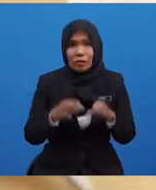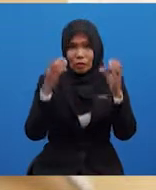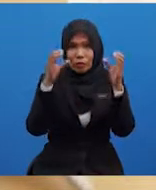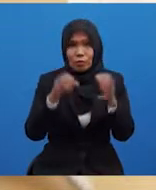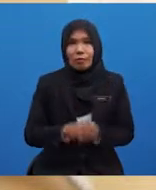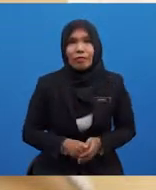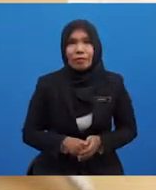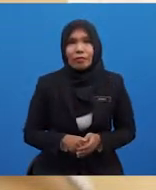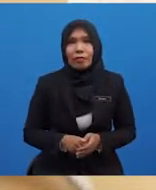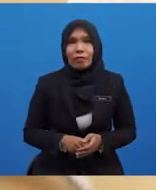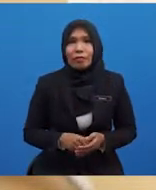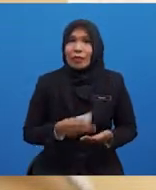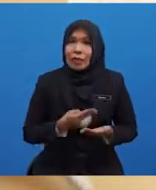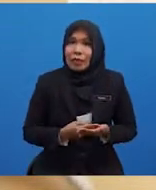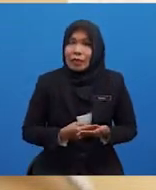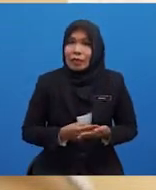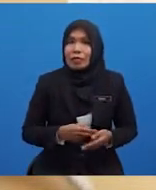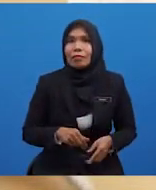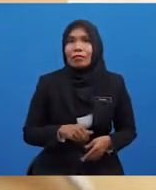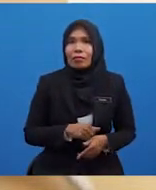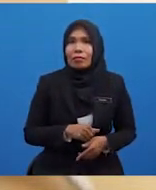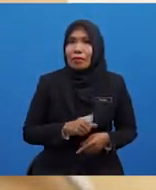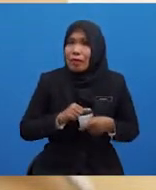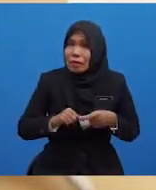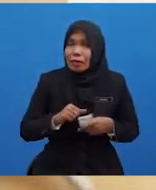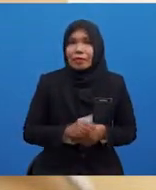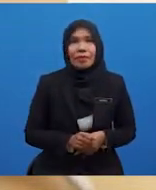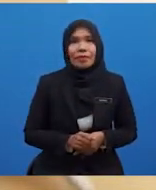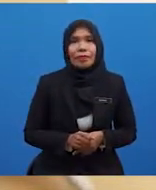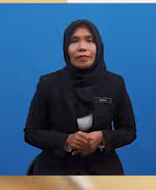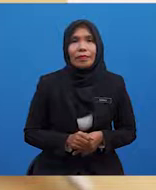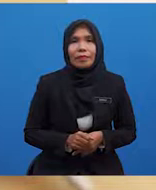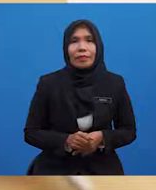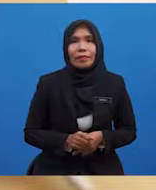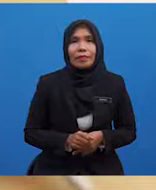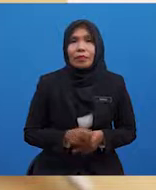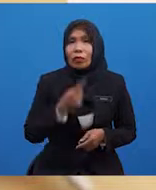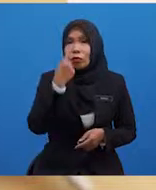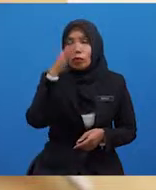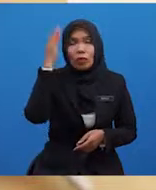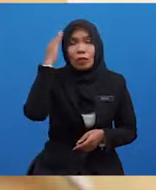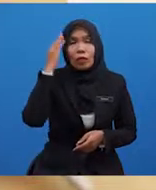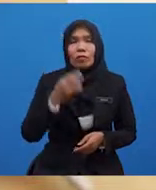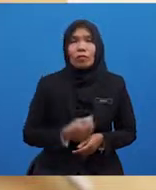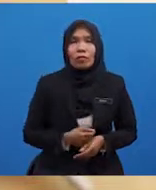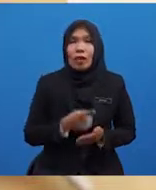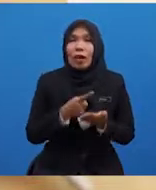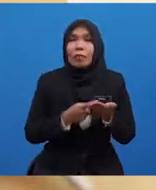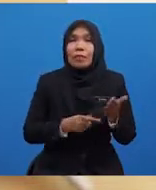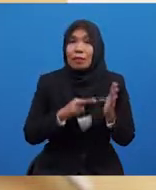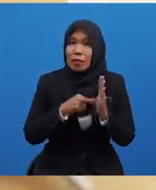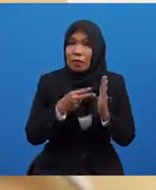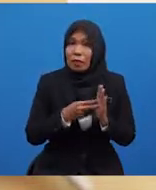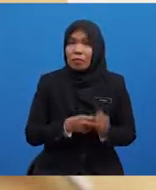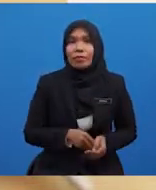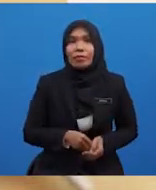akhir rancangan untuk mengetahui apakah yang dimaksudkan dengan carta tulang ikan